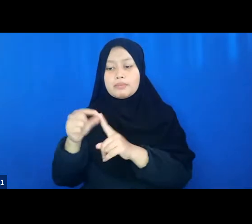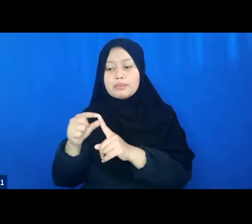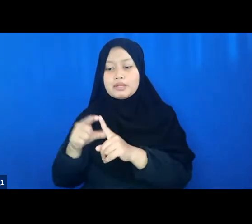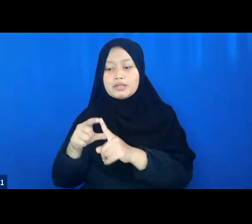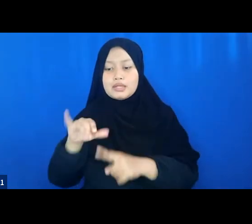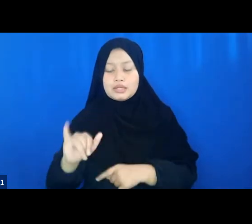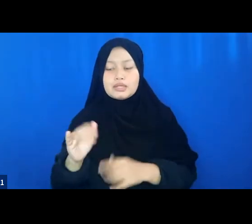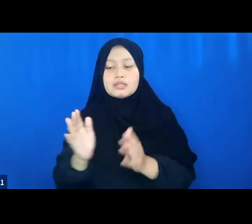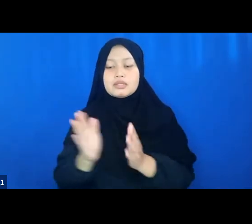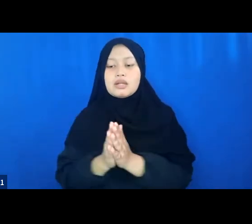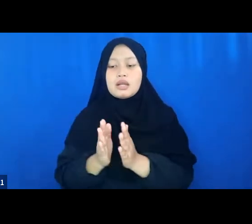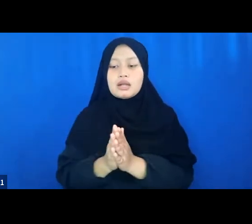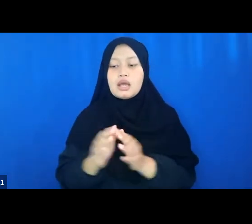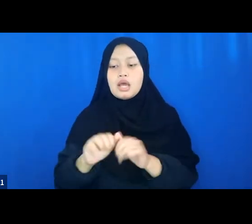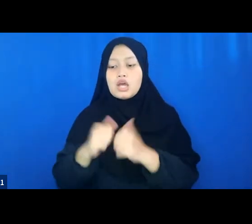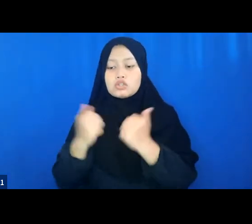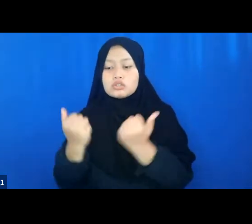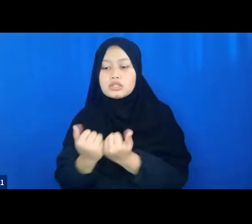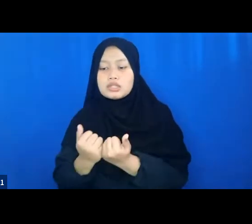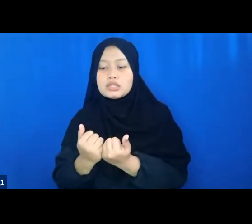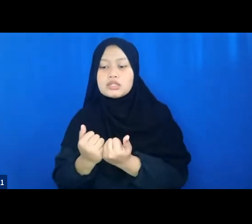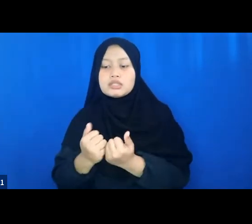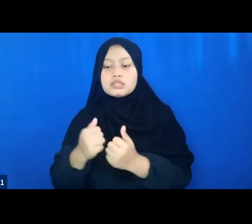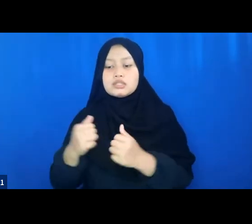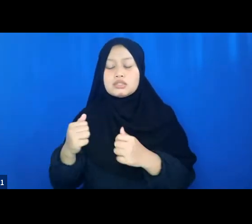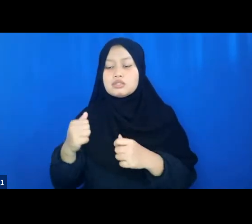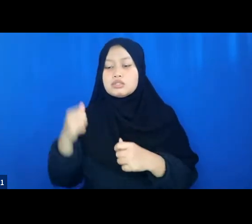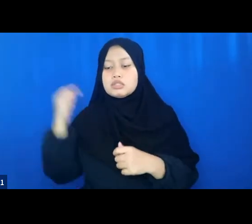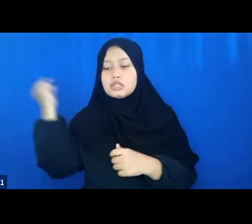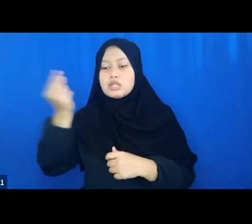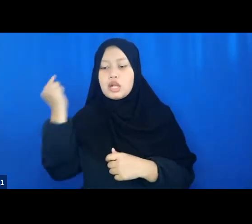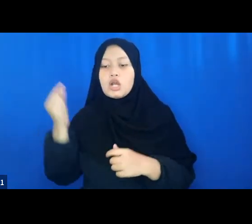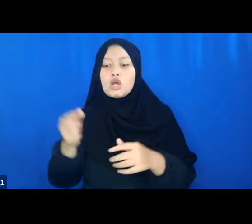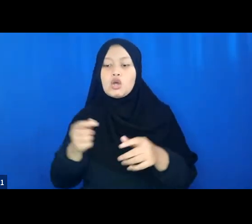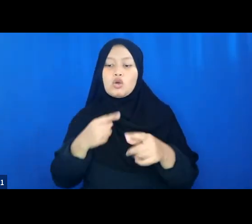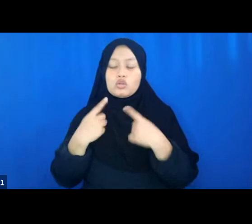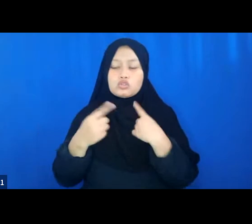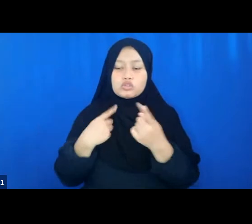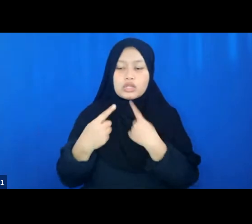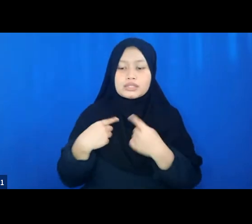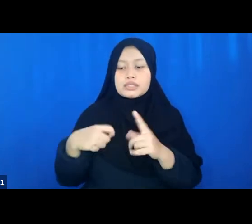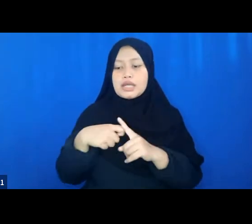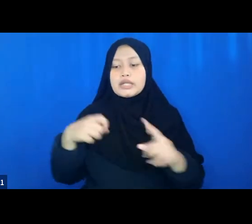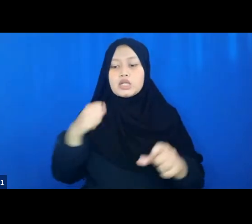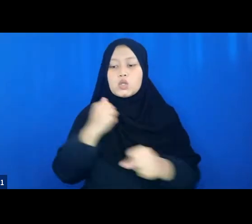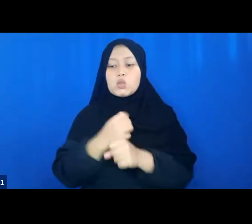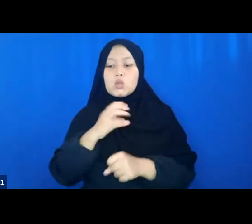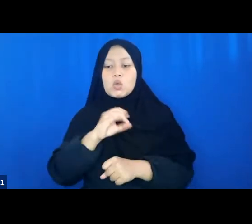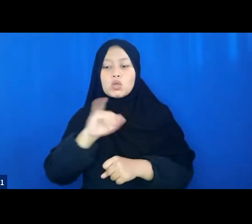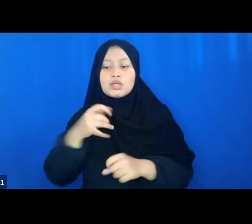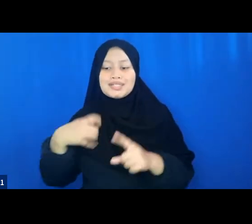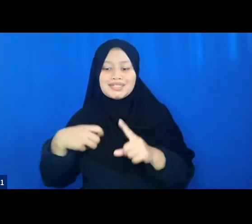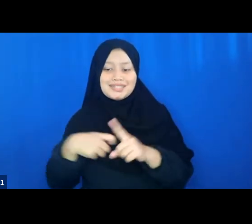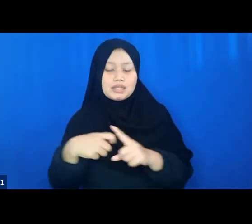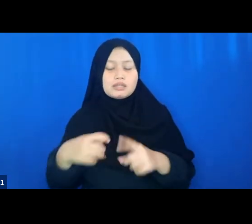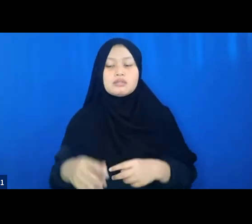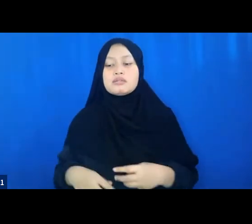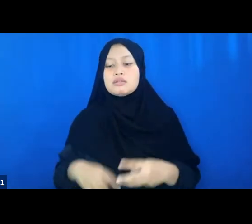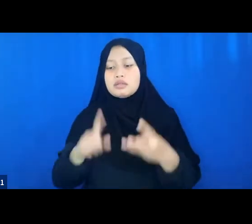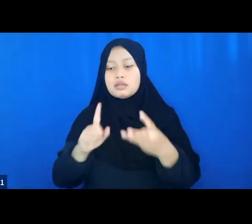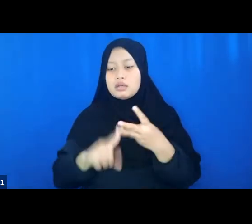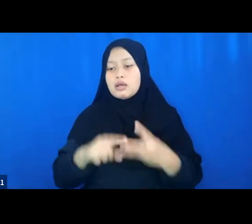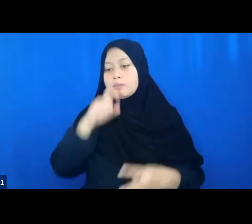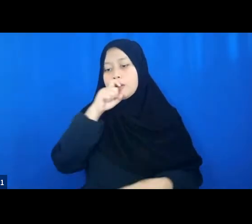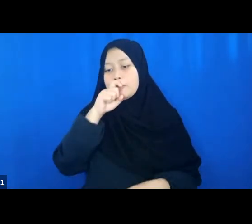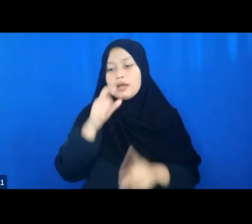lkomsel data IP and commercial dari gojek selamat datang juga kepada bapak Dani